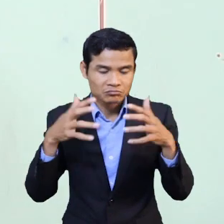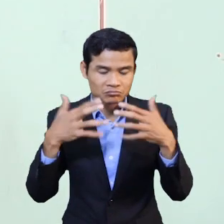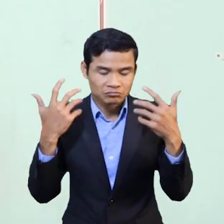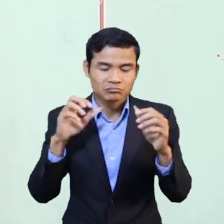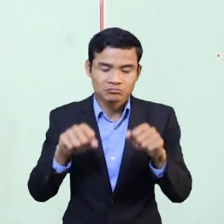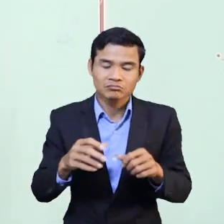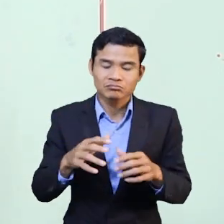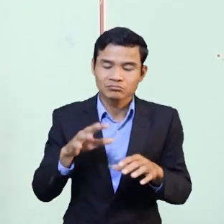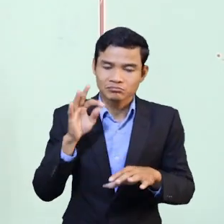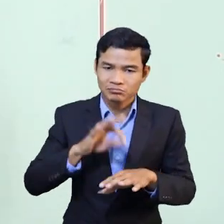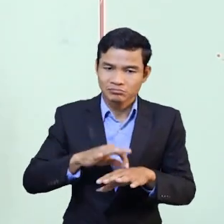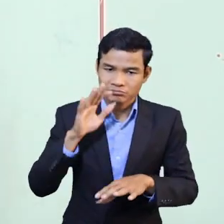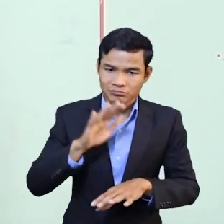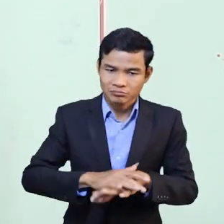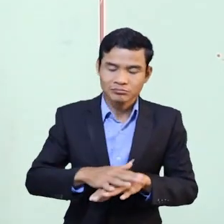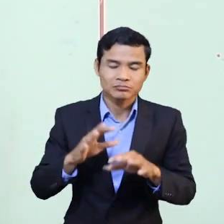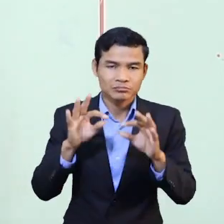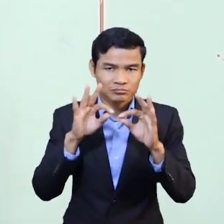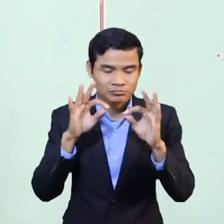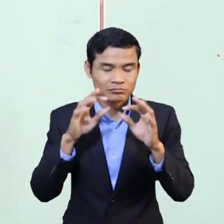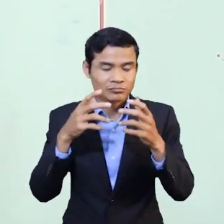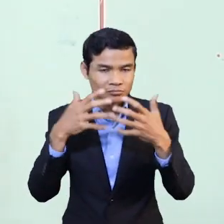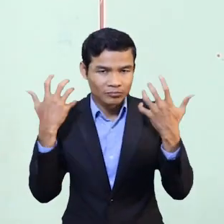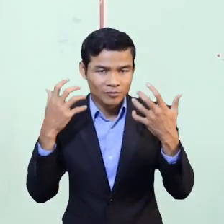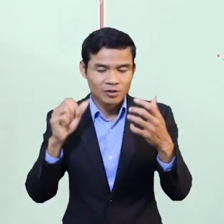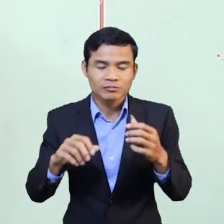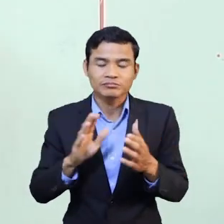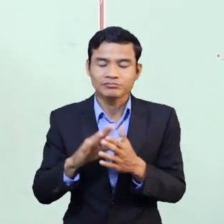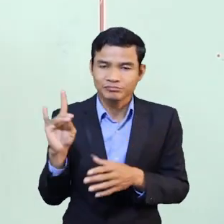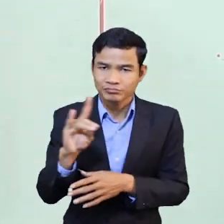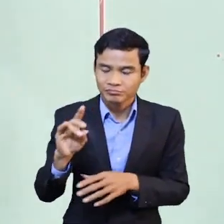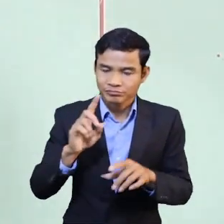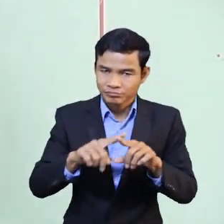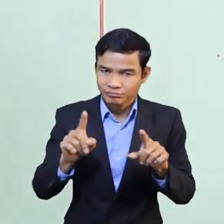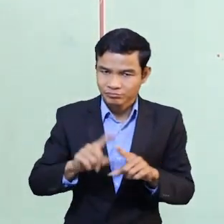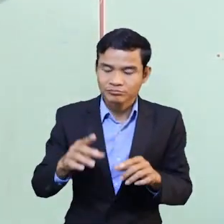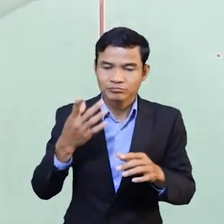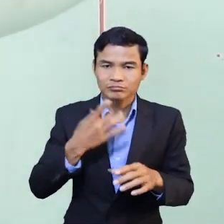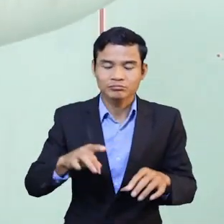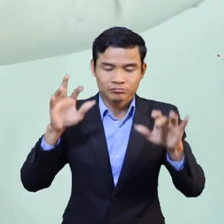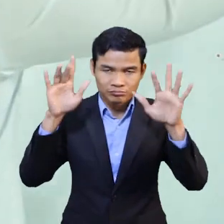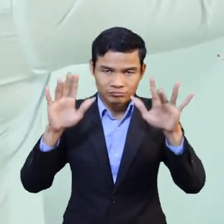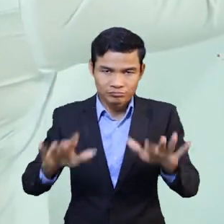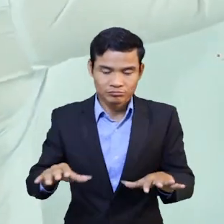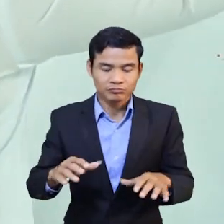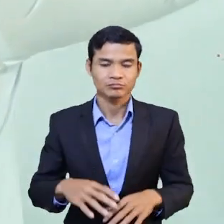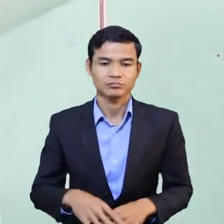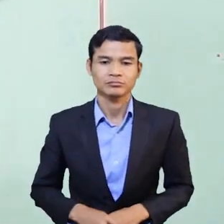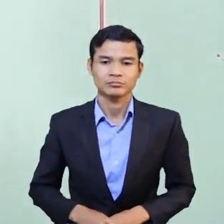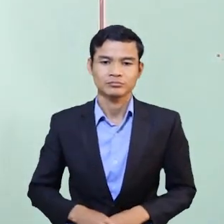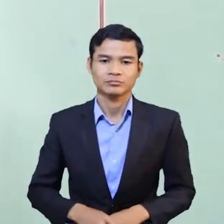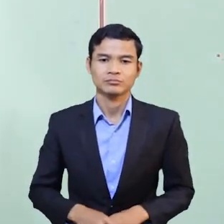cầm chặt chà cầm chặt mũ rồi cầm chặt chà sạch lại dìm xe nhá con chà